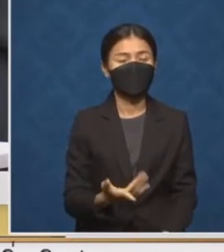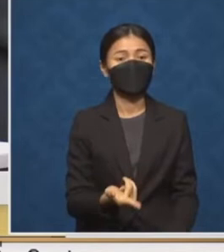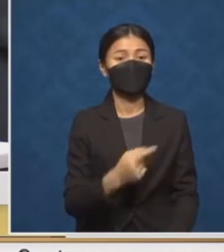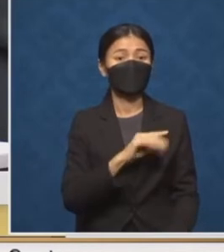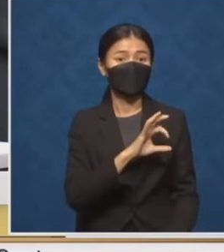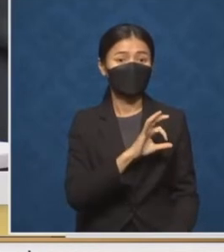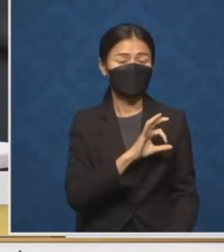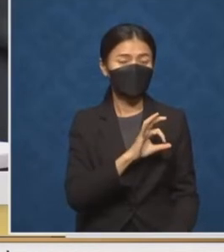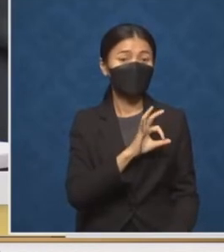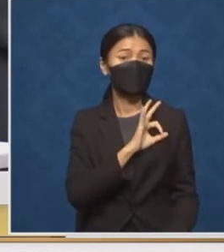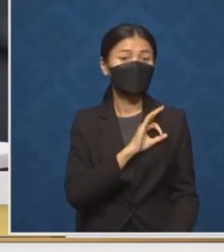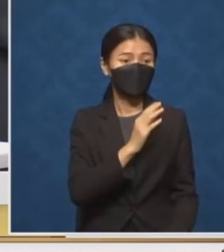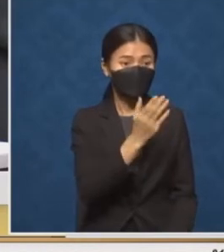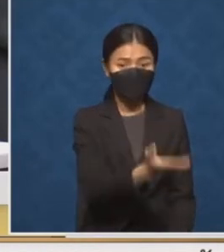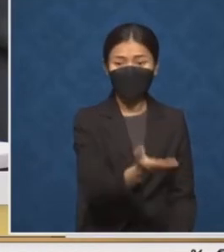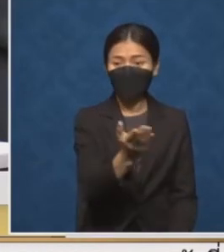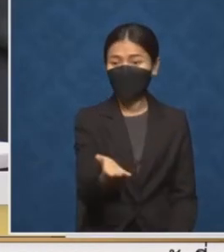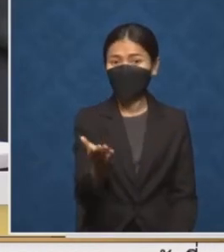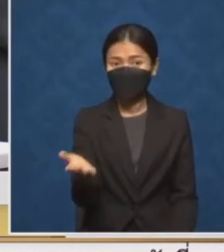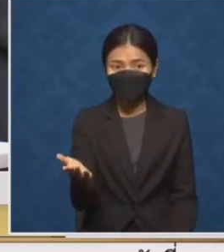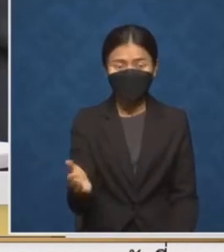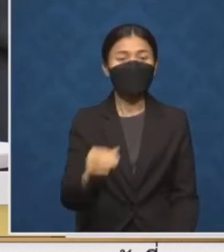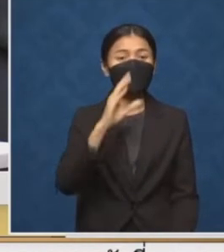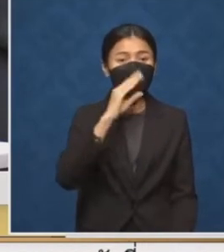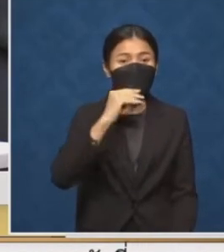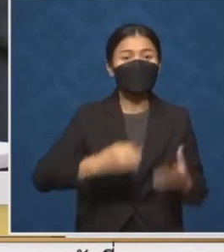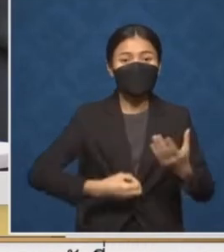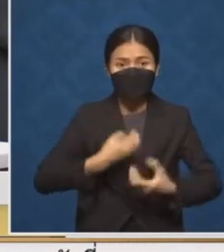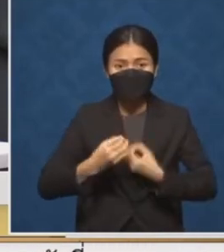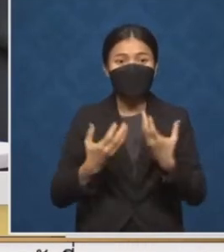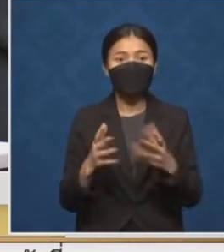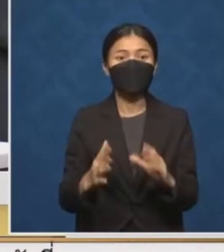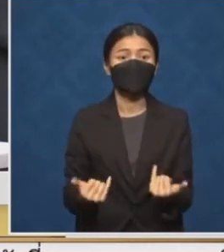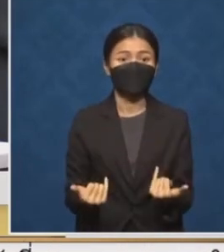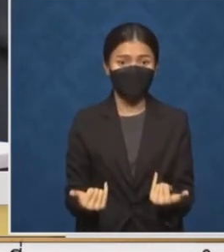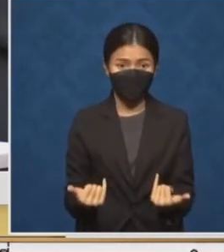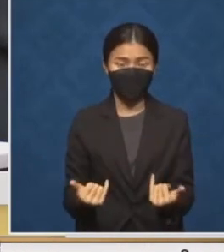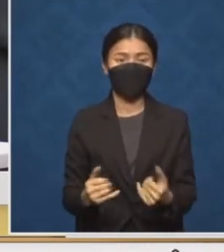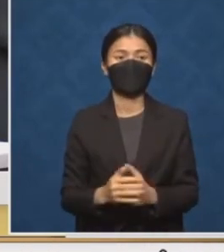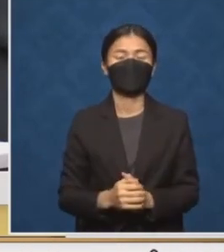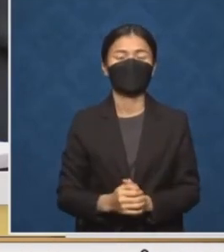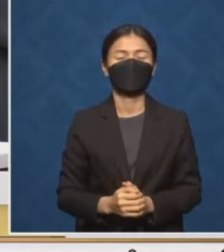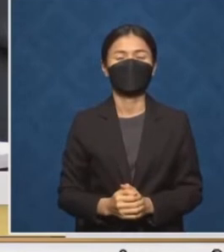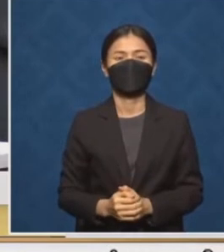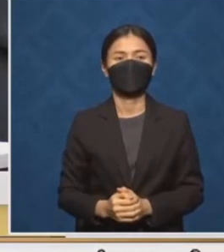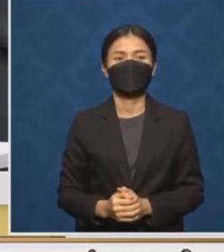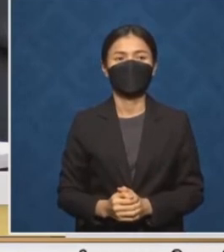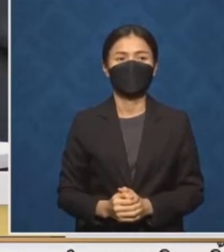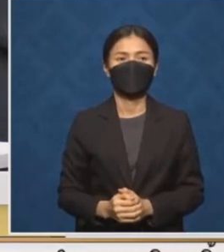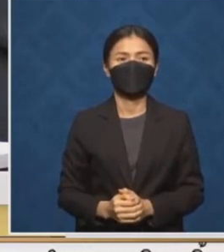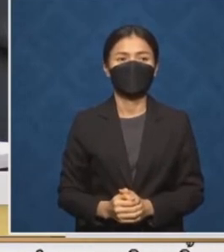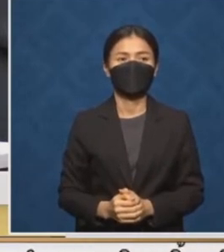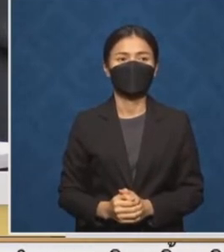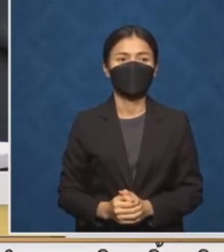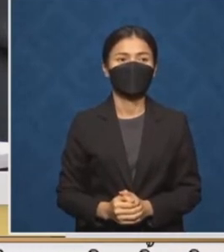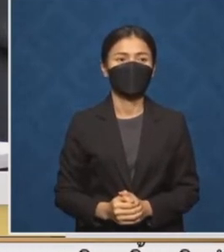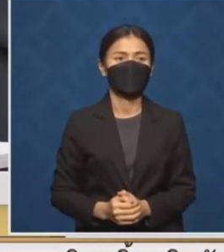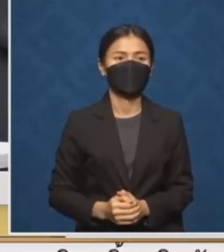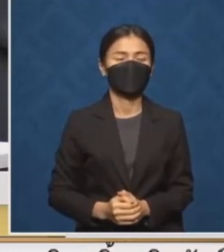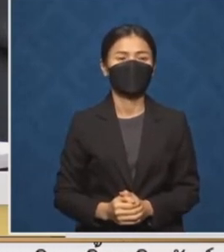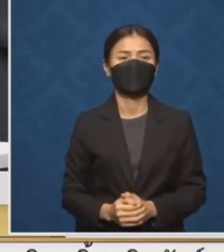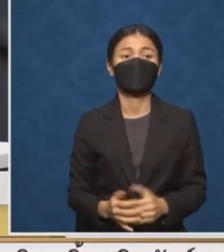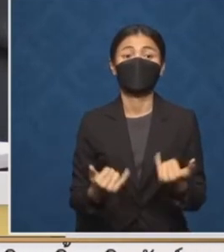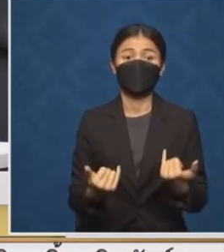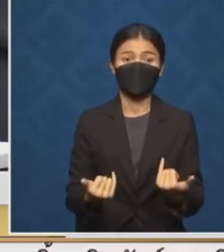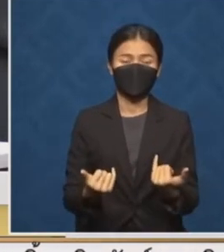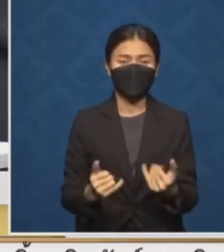ายแต่วันนี้ผมอยากจะเชิญกรรมธิการแล้วก็ท่านสมาชิกแห่งส